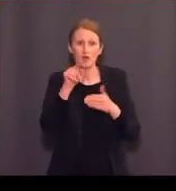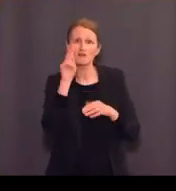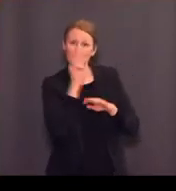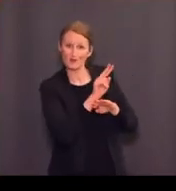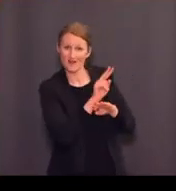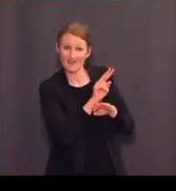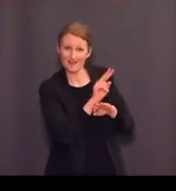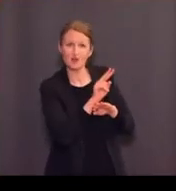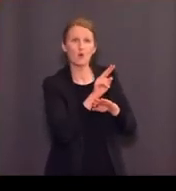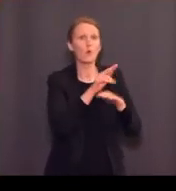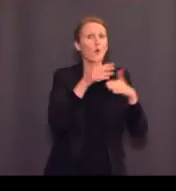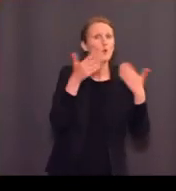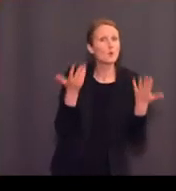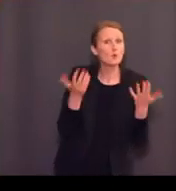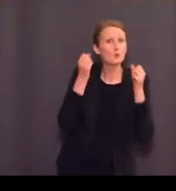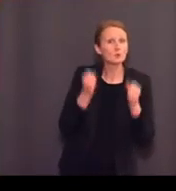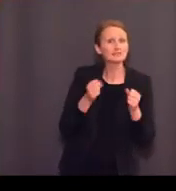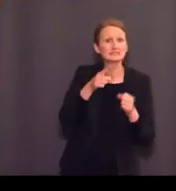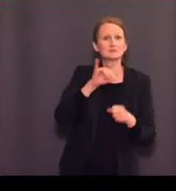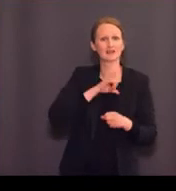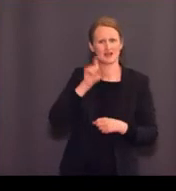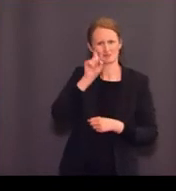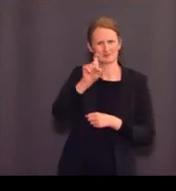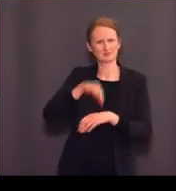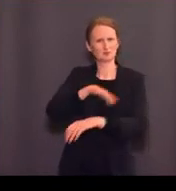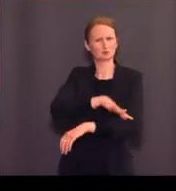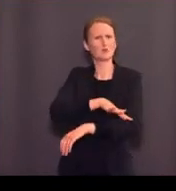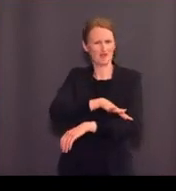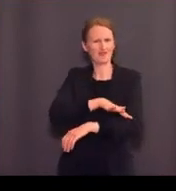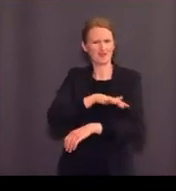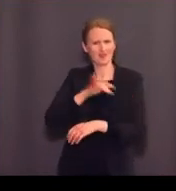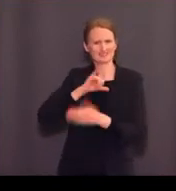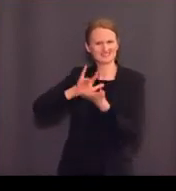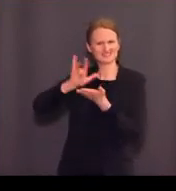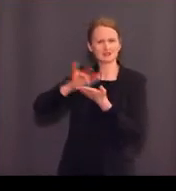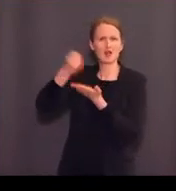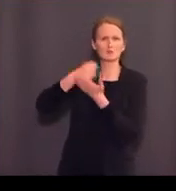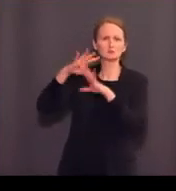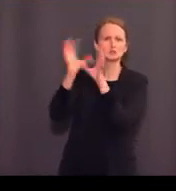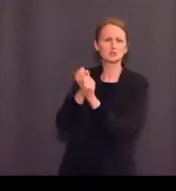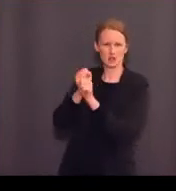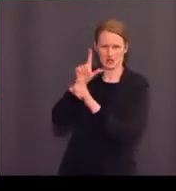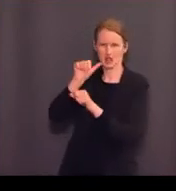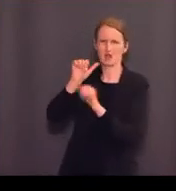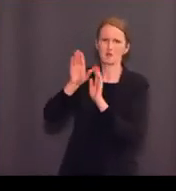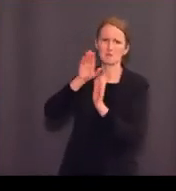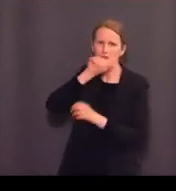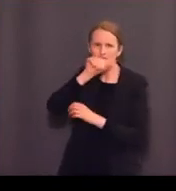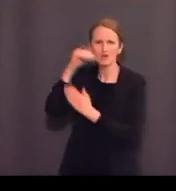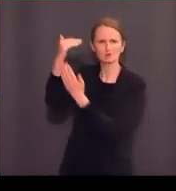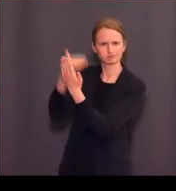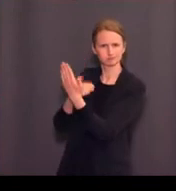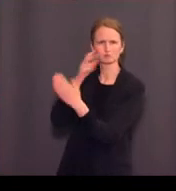informations générales. Votre pharmacien pourra lui aussi vous fournir davantage d'informations.